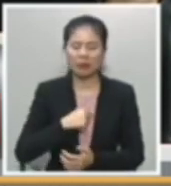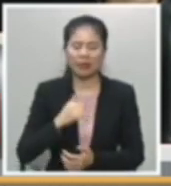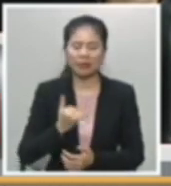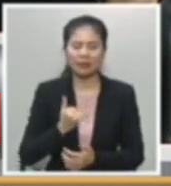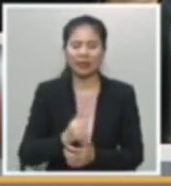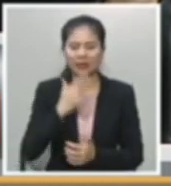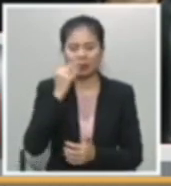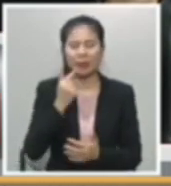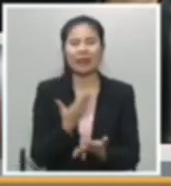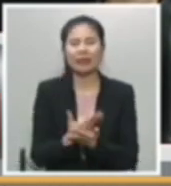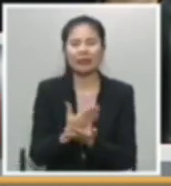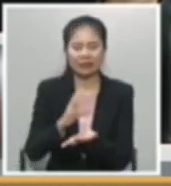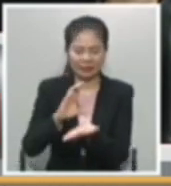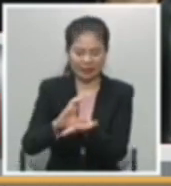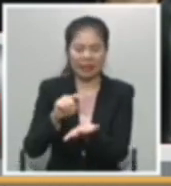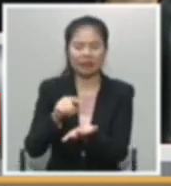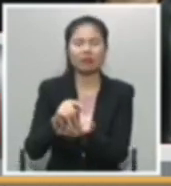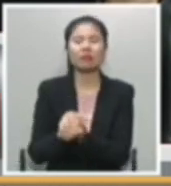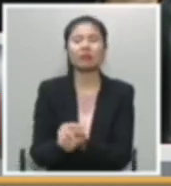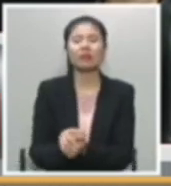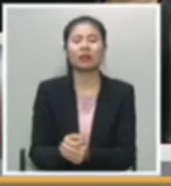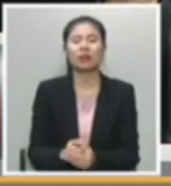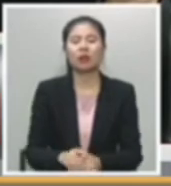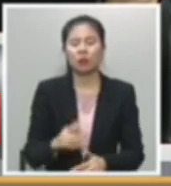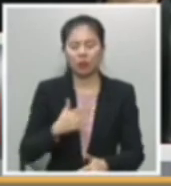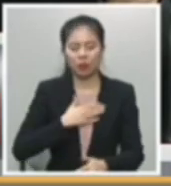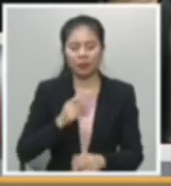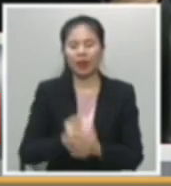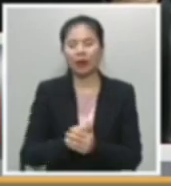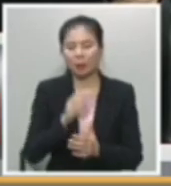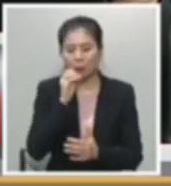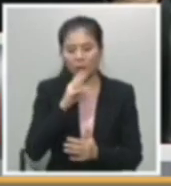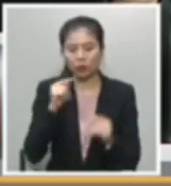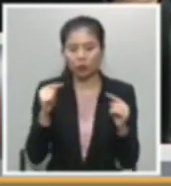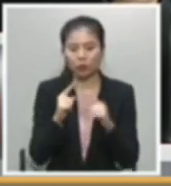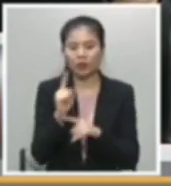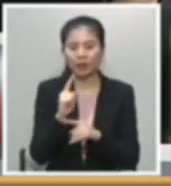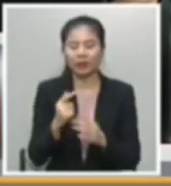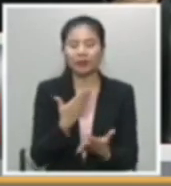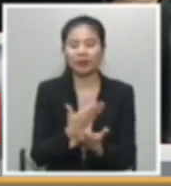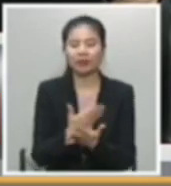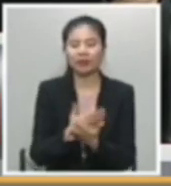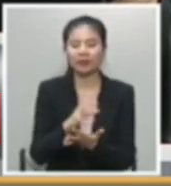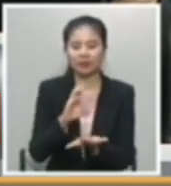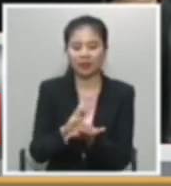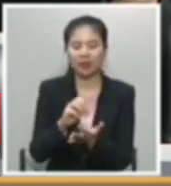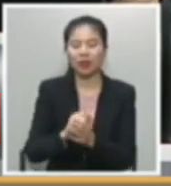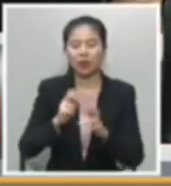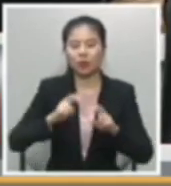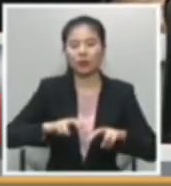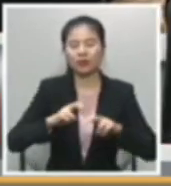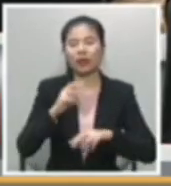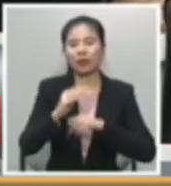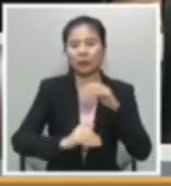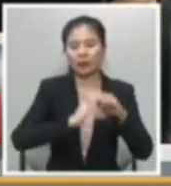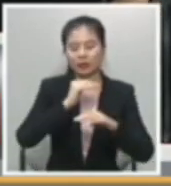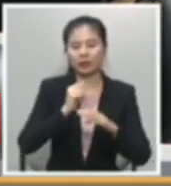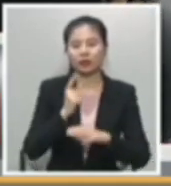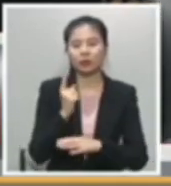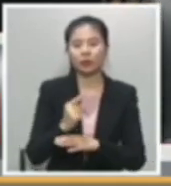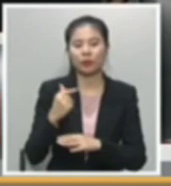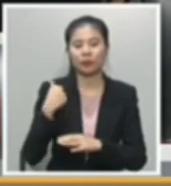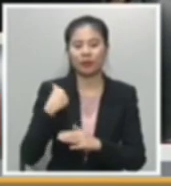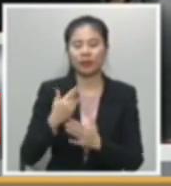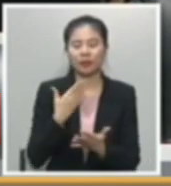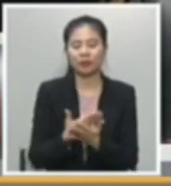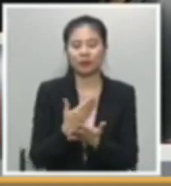ำไมถึงจัดงบเท่านั้นนะครับแต่นี่คือผมอยากจะชี้ให้เห็นว่าไอ้งบที่เราเรียกว่าวิจัยและพัฒนาเนี่ยมันควรจะเป็นงบ